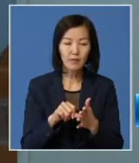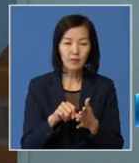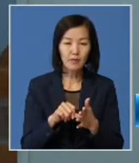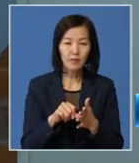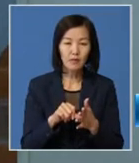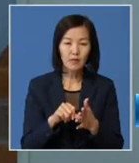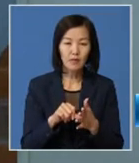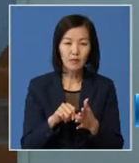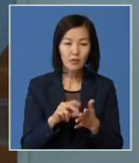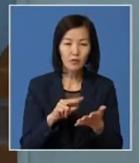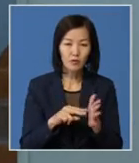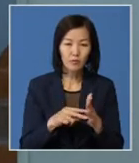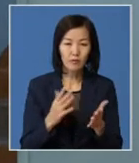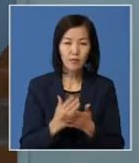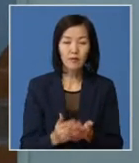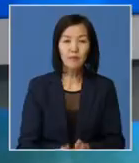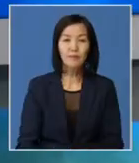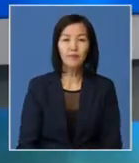деген жоспарымыз бар.